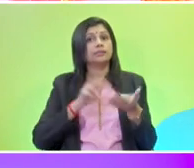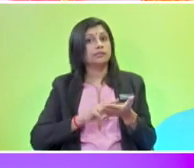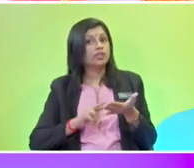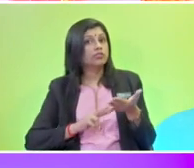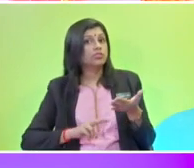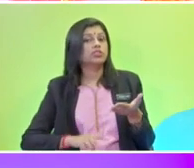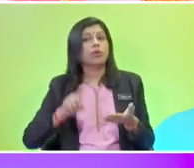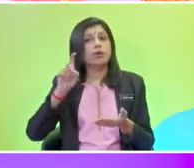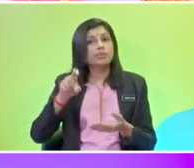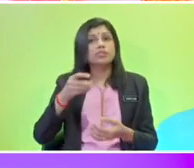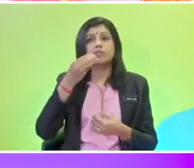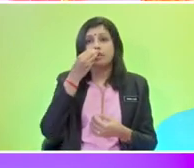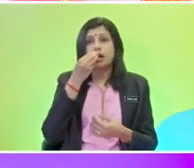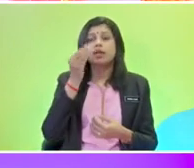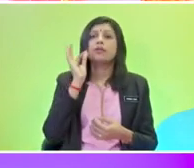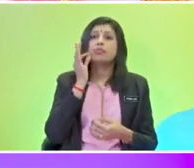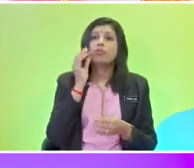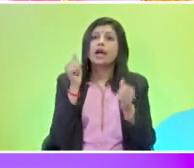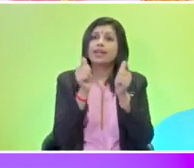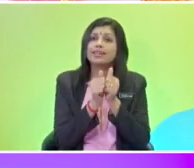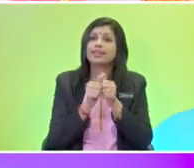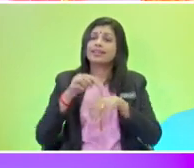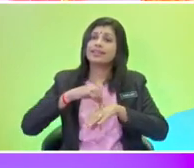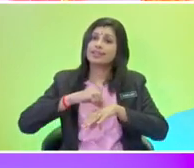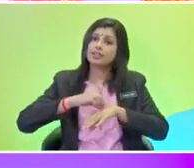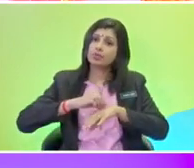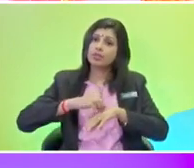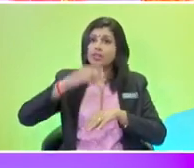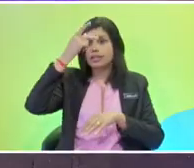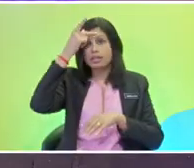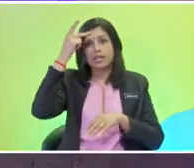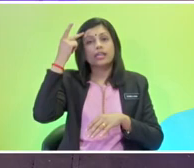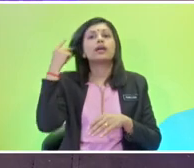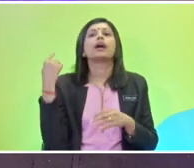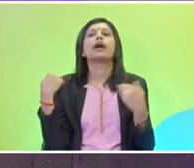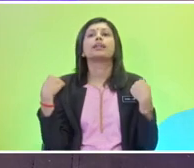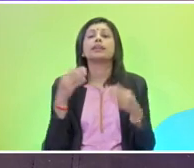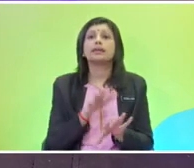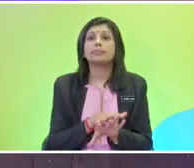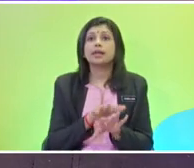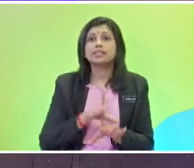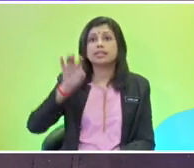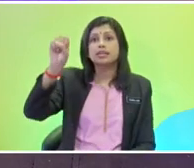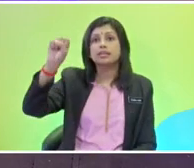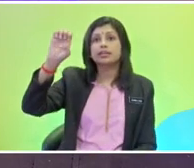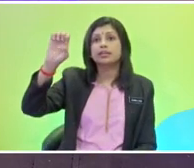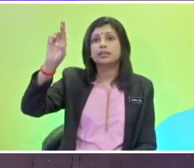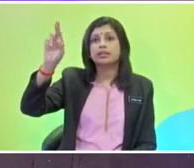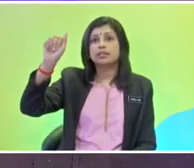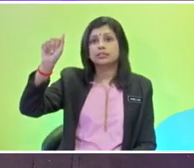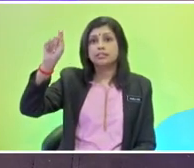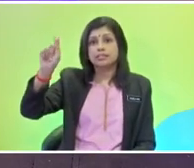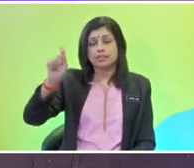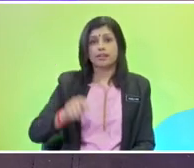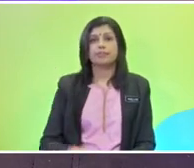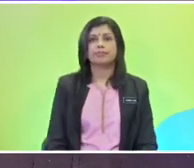buah dengan kulitnya sekali sebab dia akan memberi serat yang baik untuk kita punya perut. Tapi